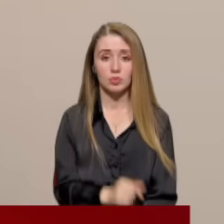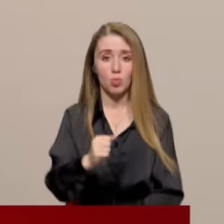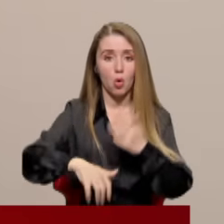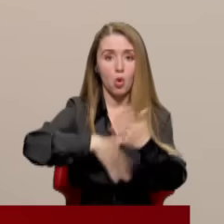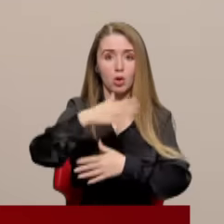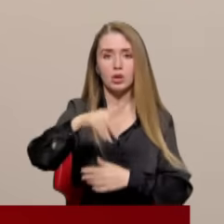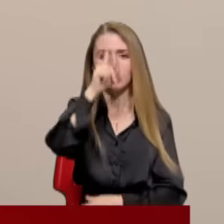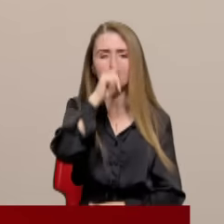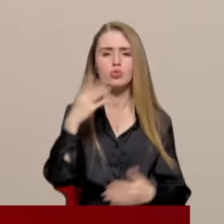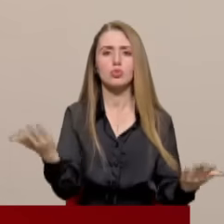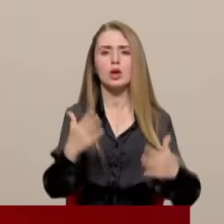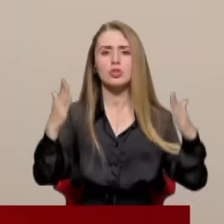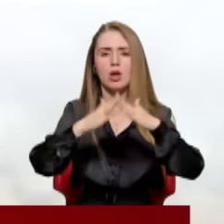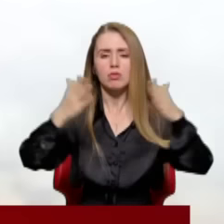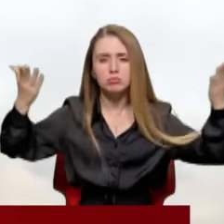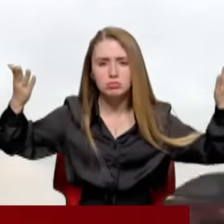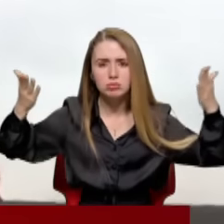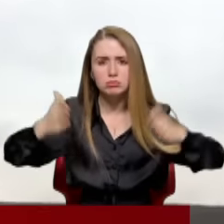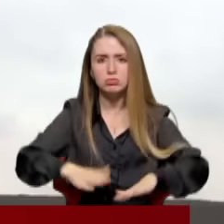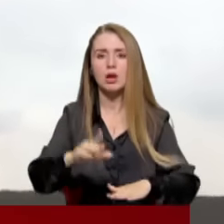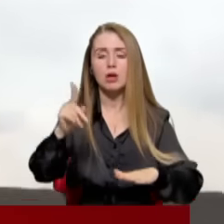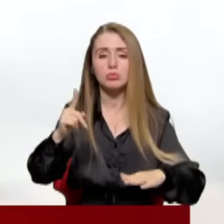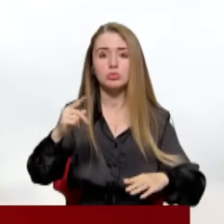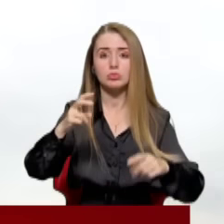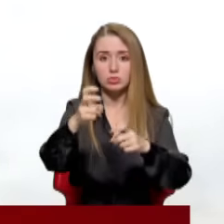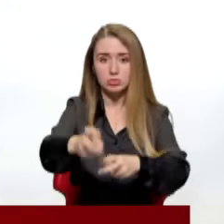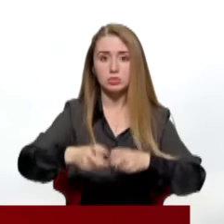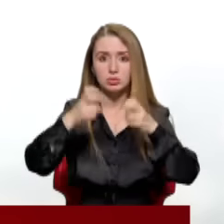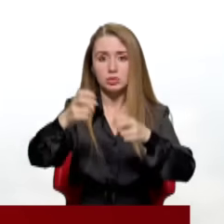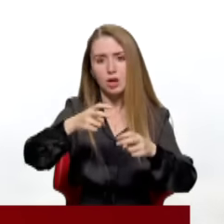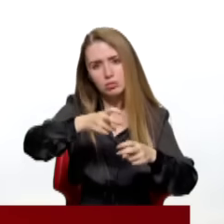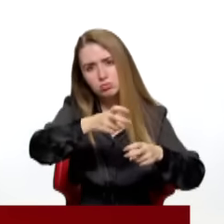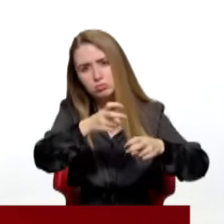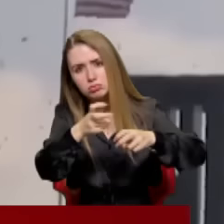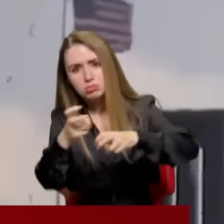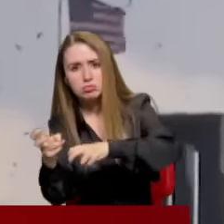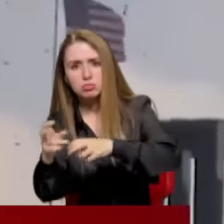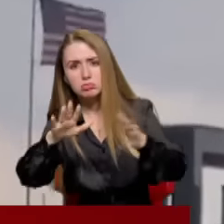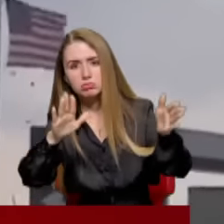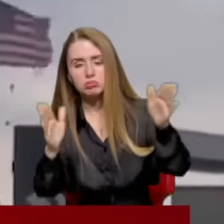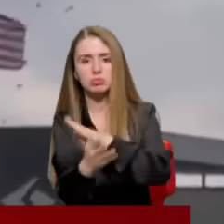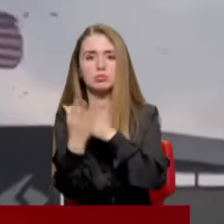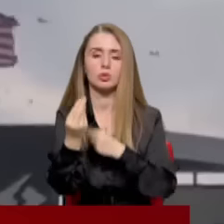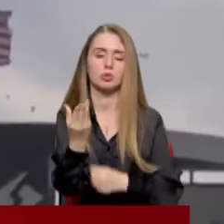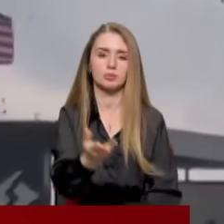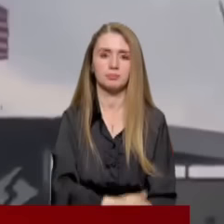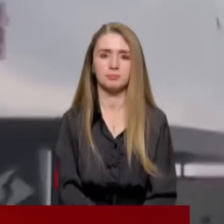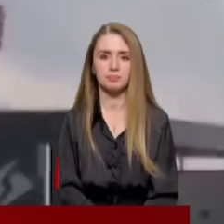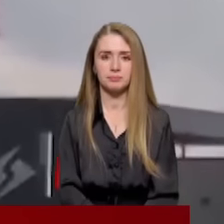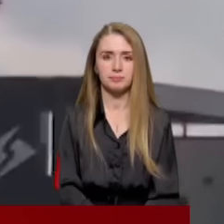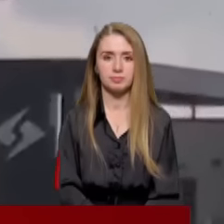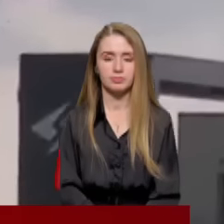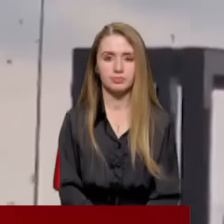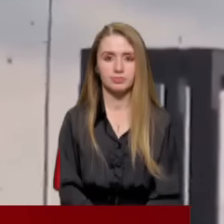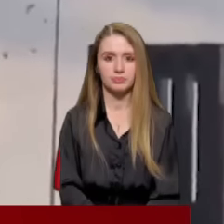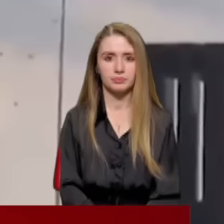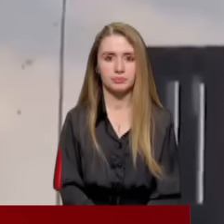Felakette yüzlerce ev yerle bir oldu. Bir yük treni hortumda raydan çıktı, vagonları devrildi.